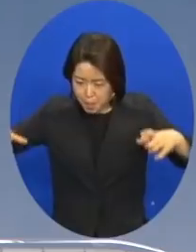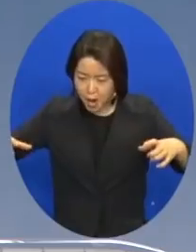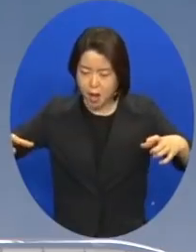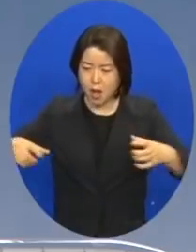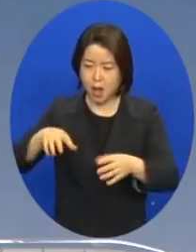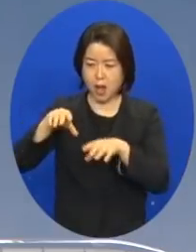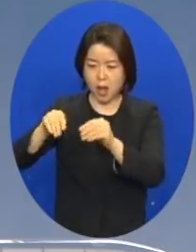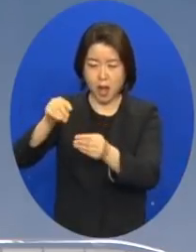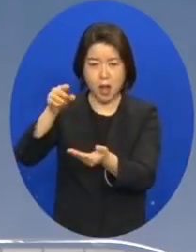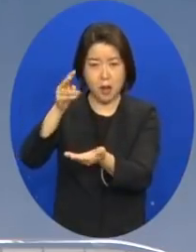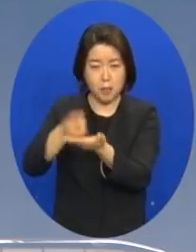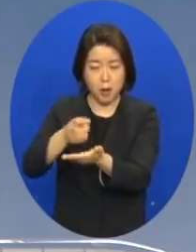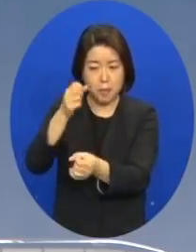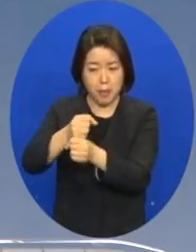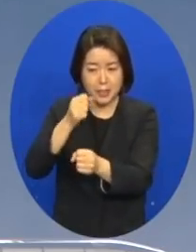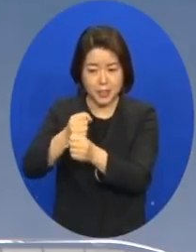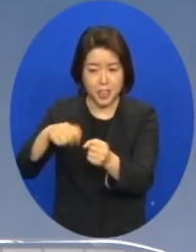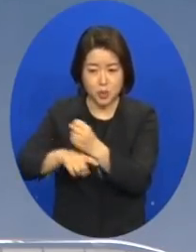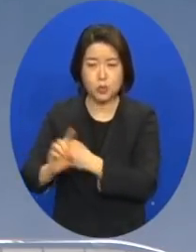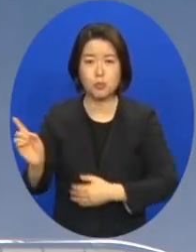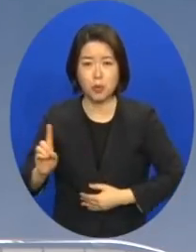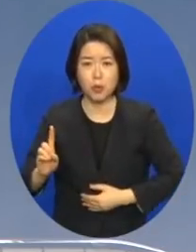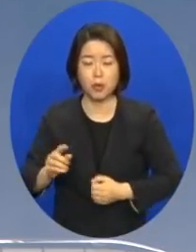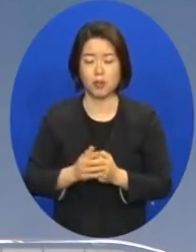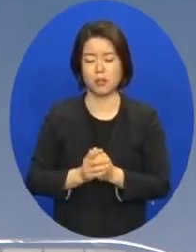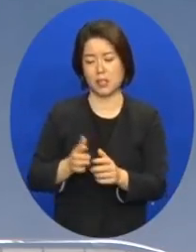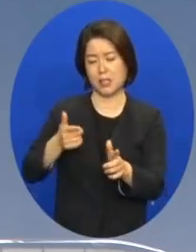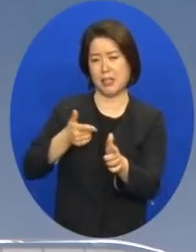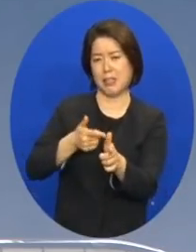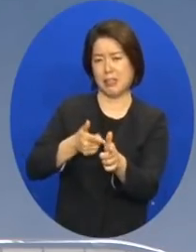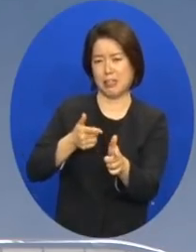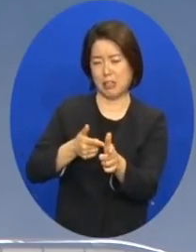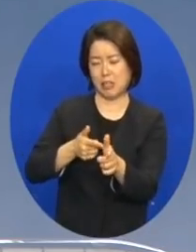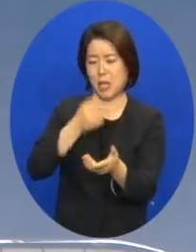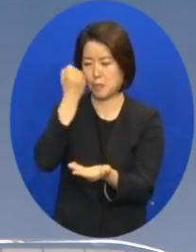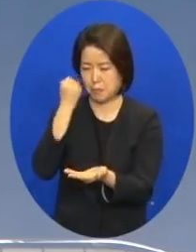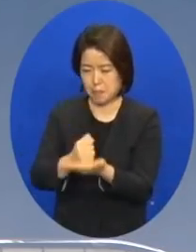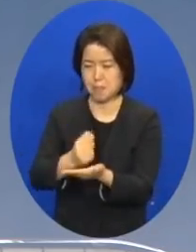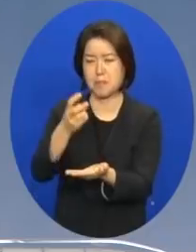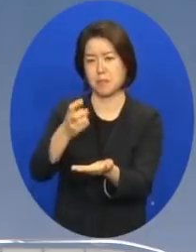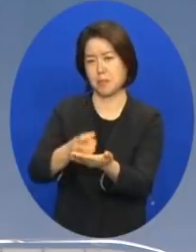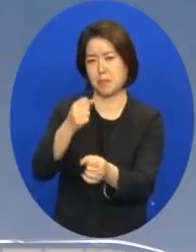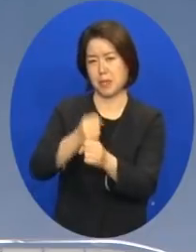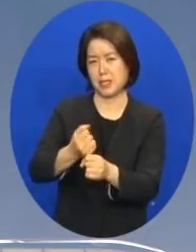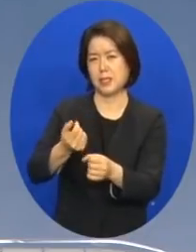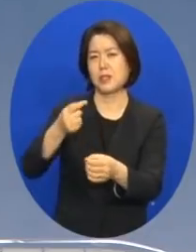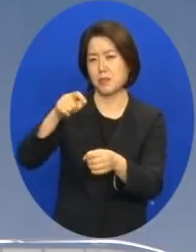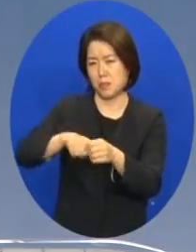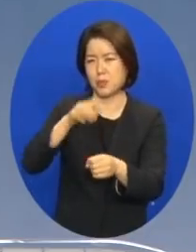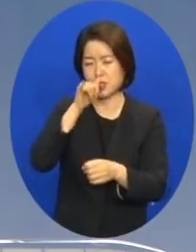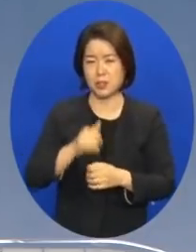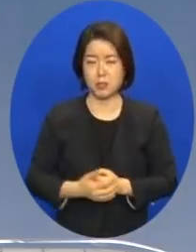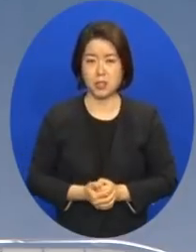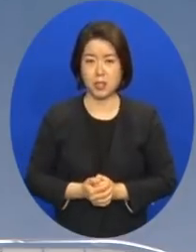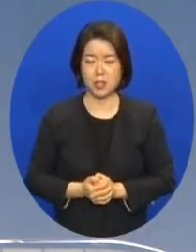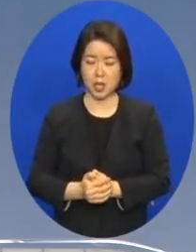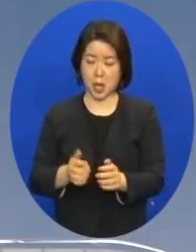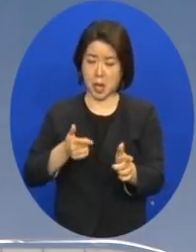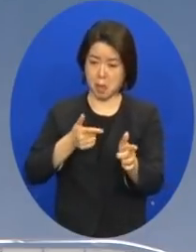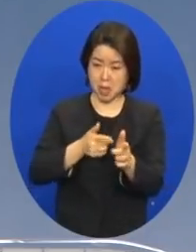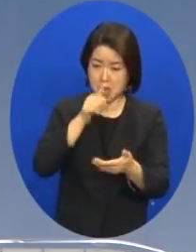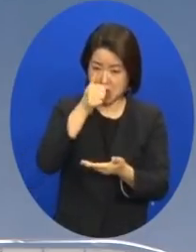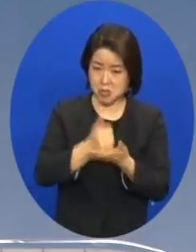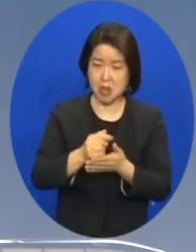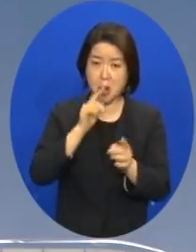이유는 결국은 동성애를 합법화시키려고 하는 뜻, 그리고 동성애가 죄라고